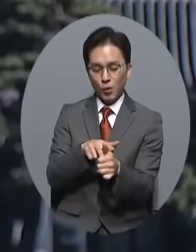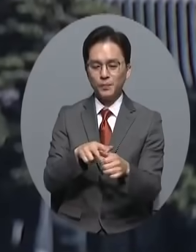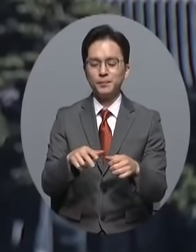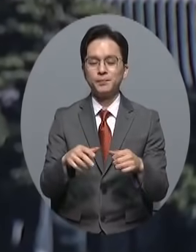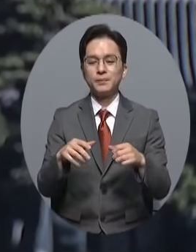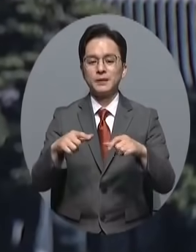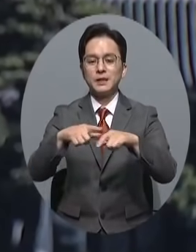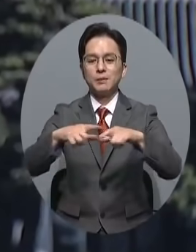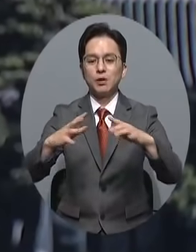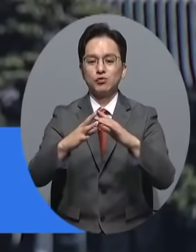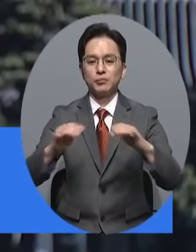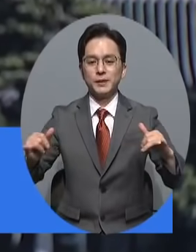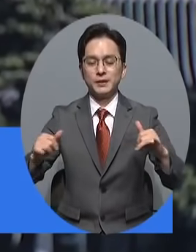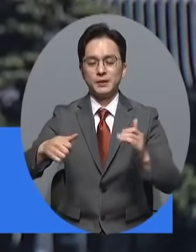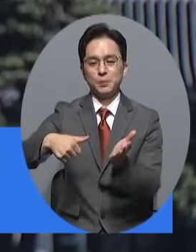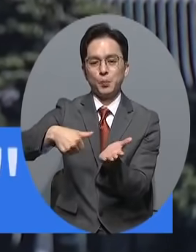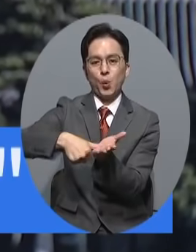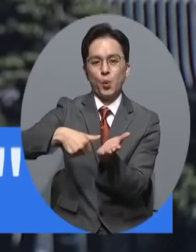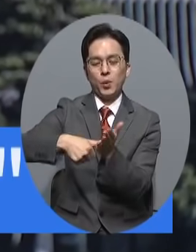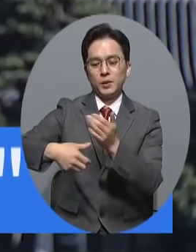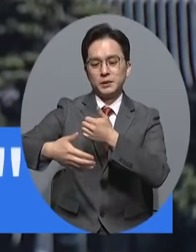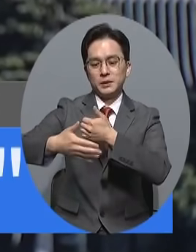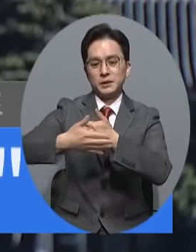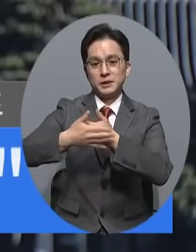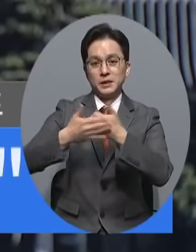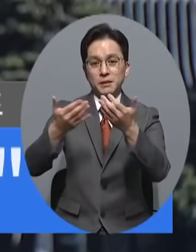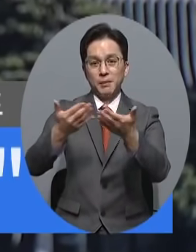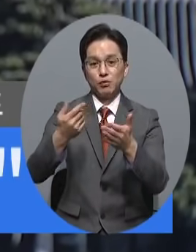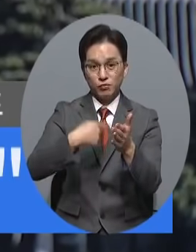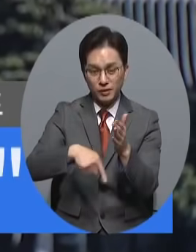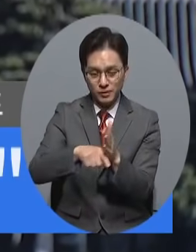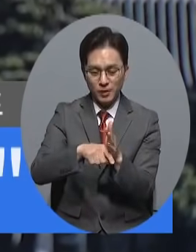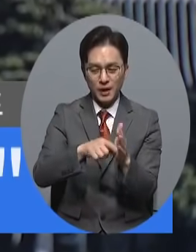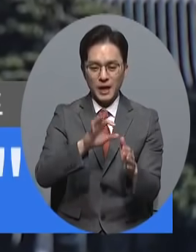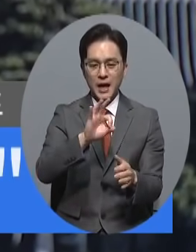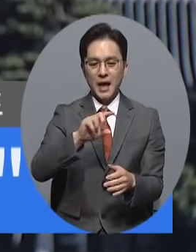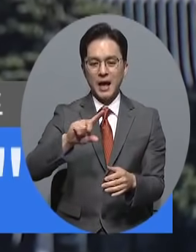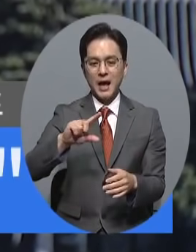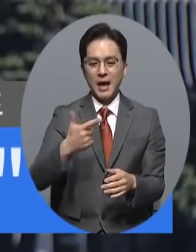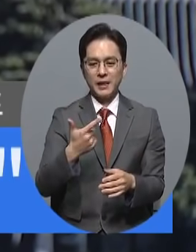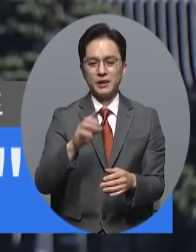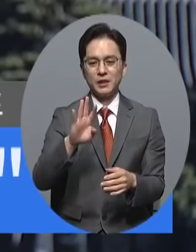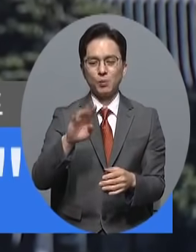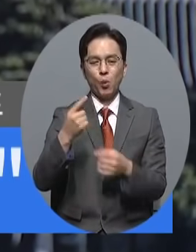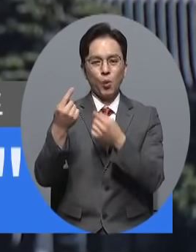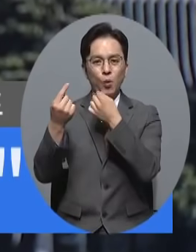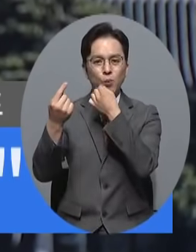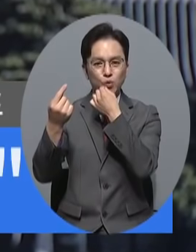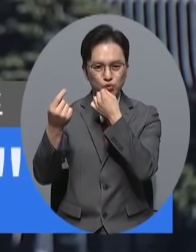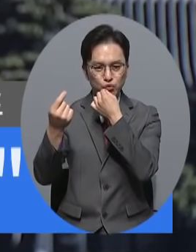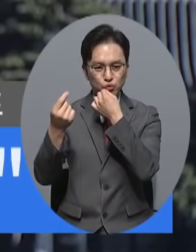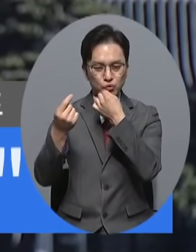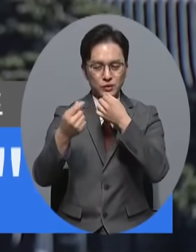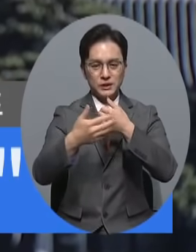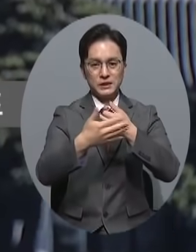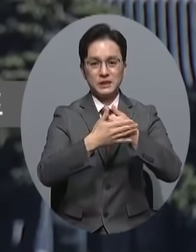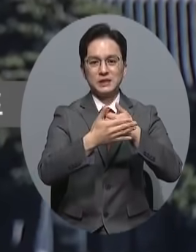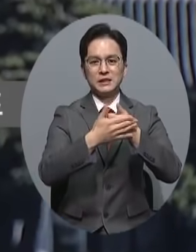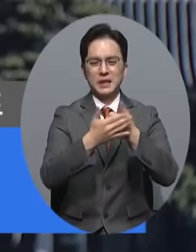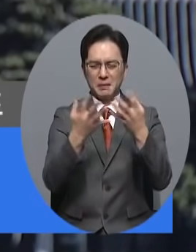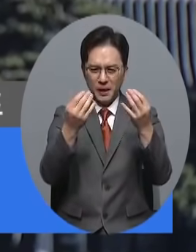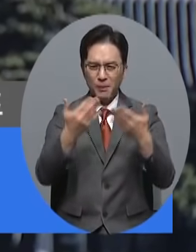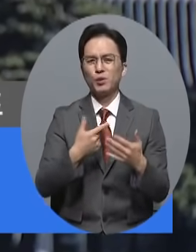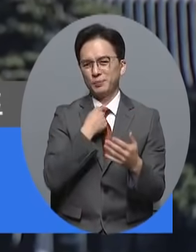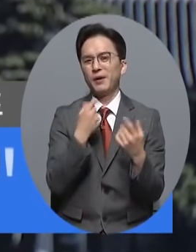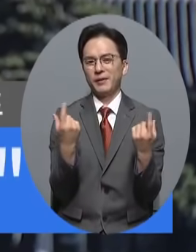있는 후보들을 예. 집중 토론하게 됐고 이 8인 후보들이 얽히고 섞여 있지만 크게 보면 이렇게 두 분류가 되어 있습니다. 그래서